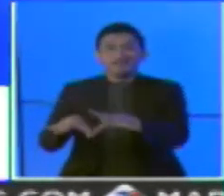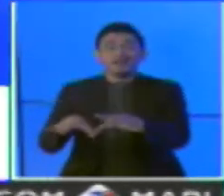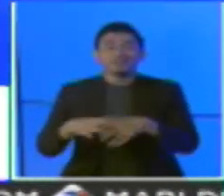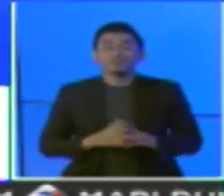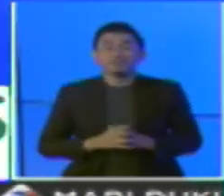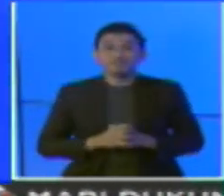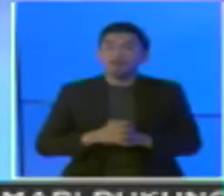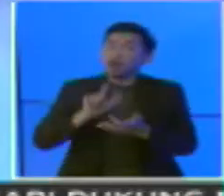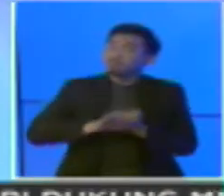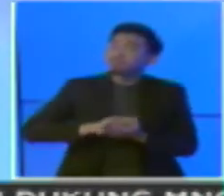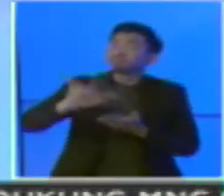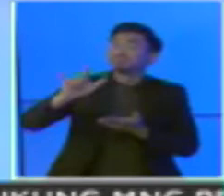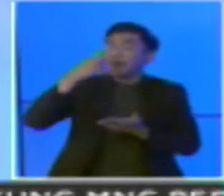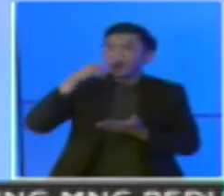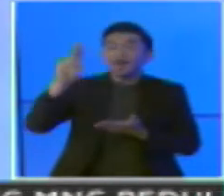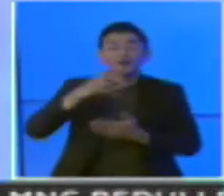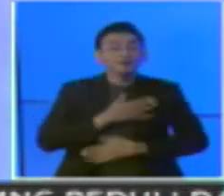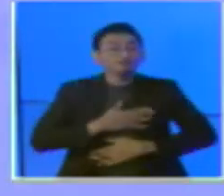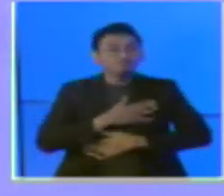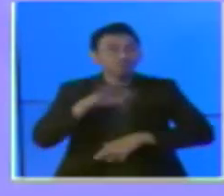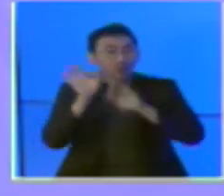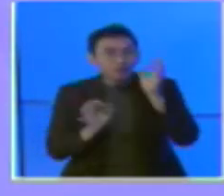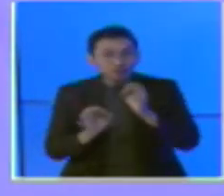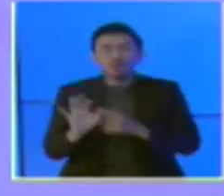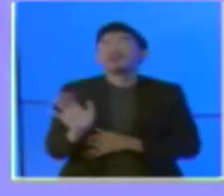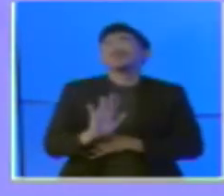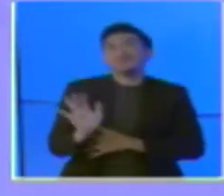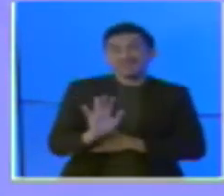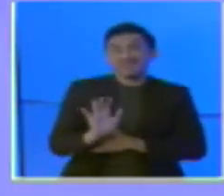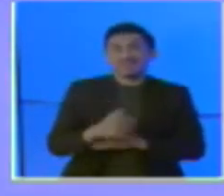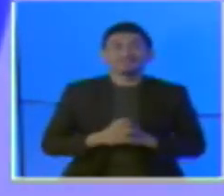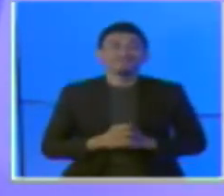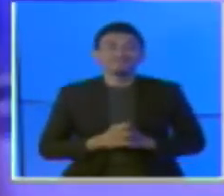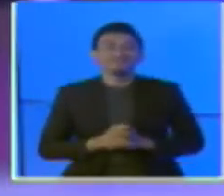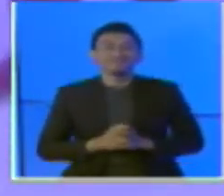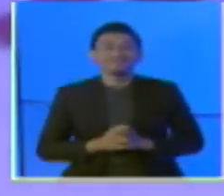kan? Dari Malang, Jawa Timur, Denny Irwansyah, iNews melaporkan.